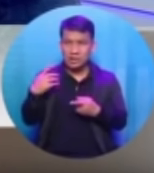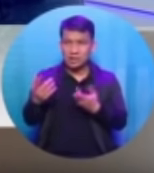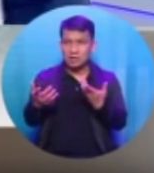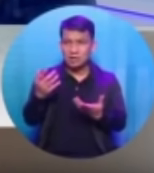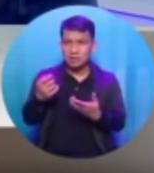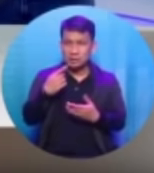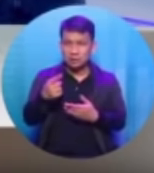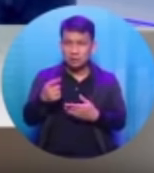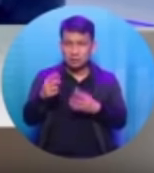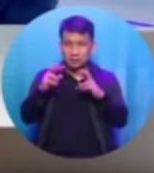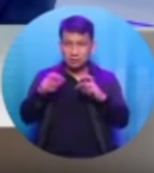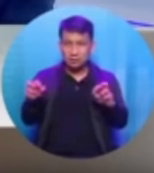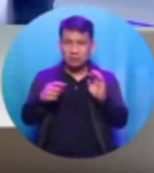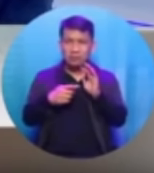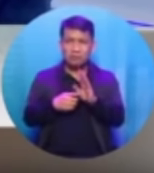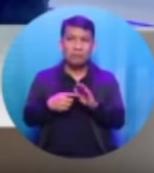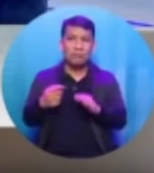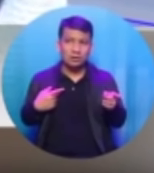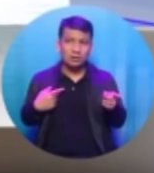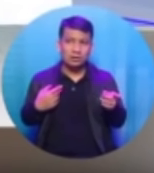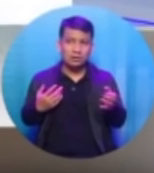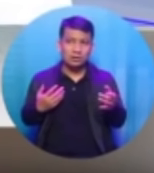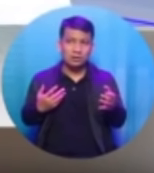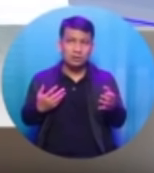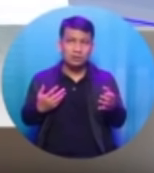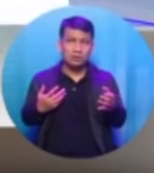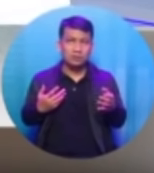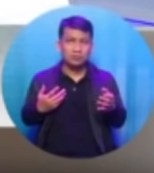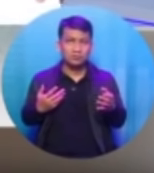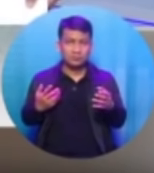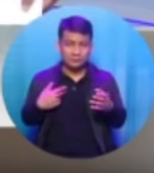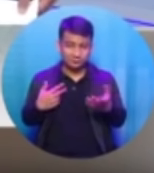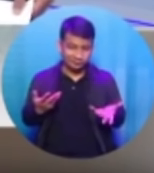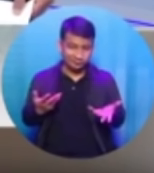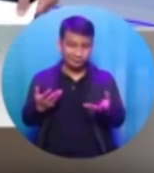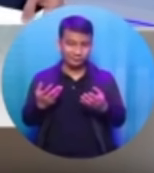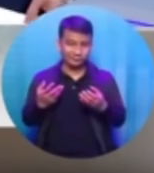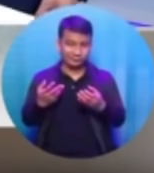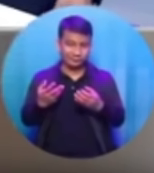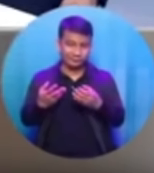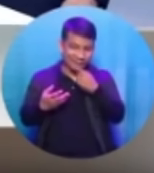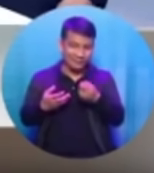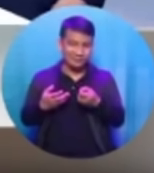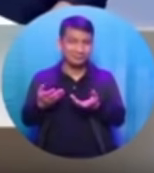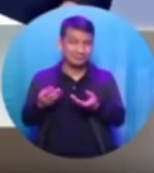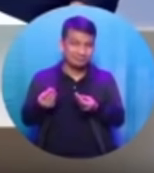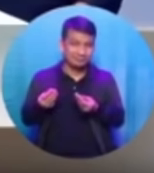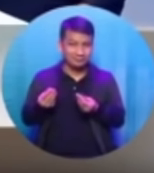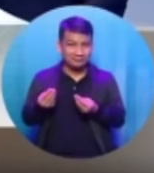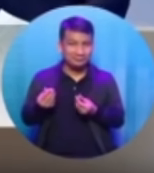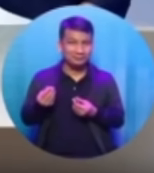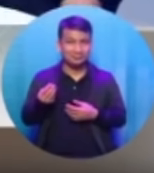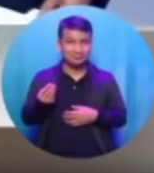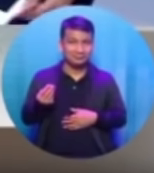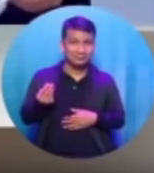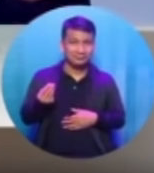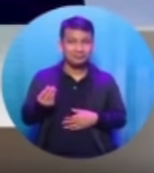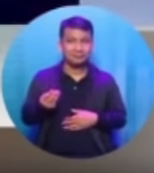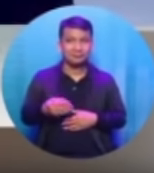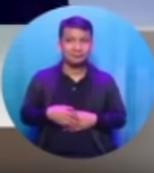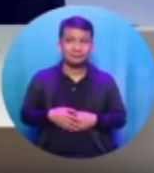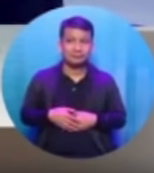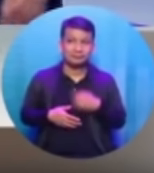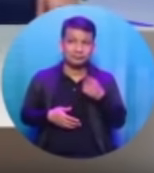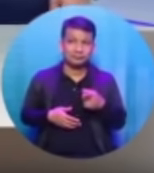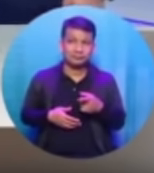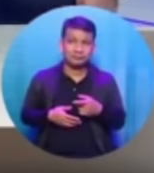Baka naman sabi ng inspector mo, meron kasi merong... Hindi, sir. Ano po ito kasi,